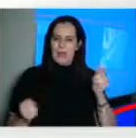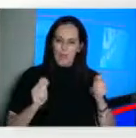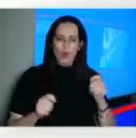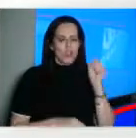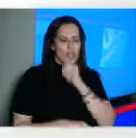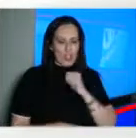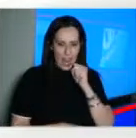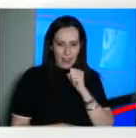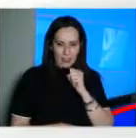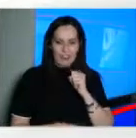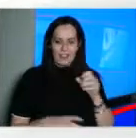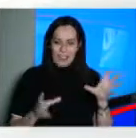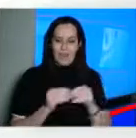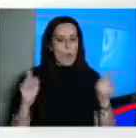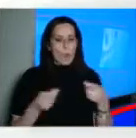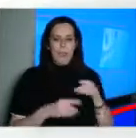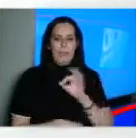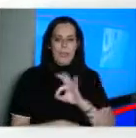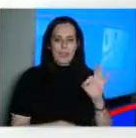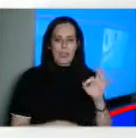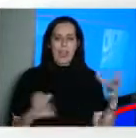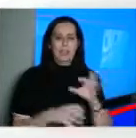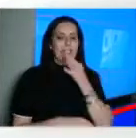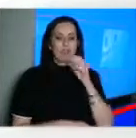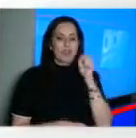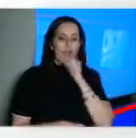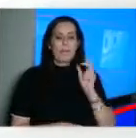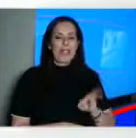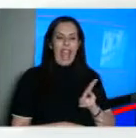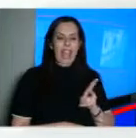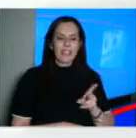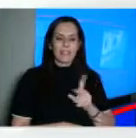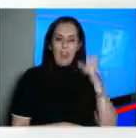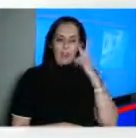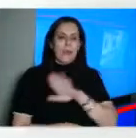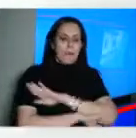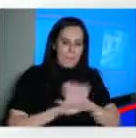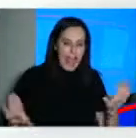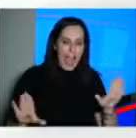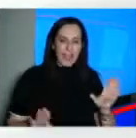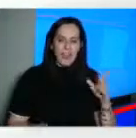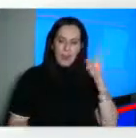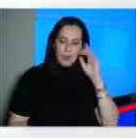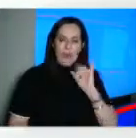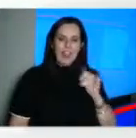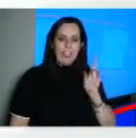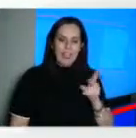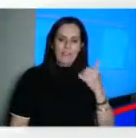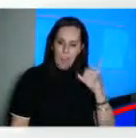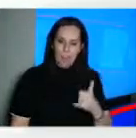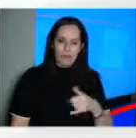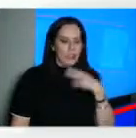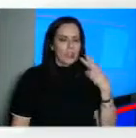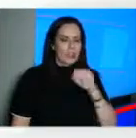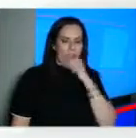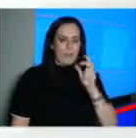שירה, עם מוזיקה מצוינת. חבר'ה צעירים ששרים בעיראקית ולא מבינים מילה בעיראקית, לא ידעו לפני זה מה זה עיראקית, והיום